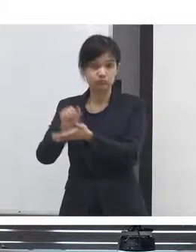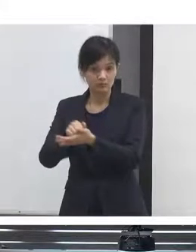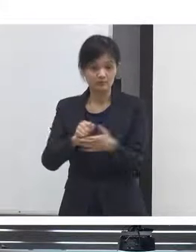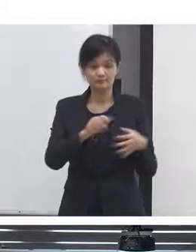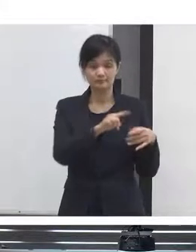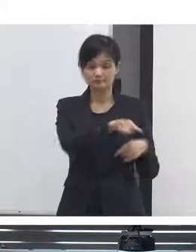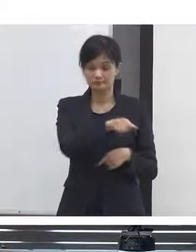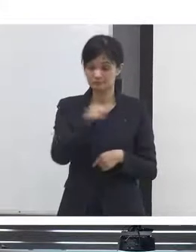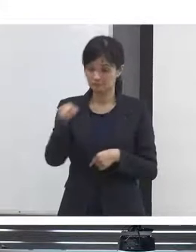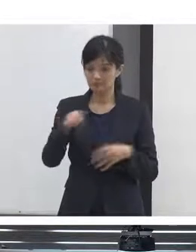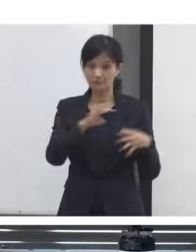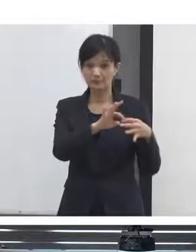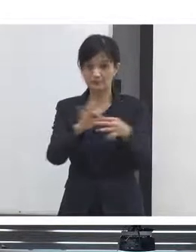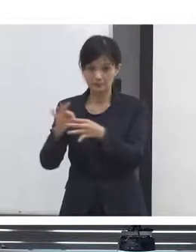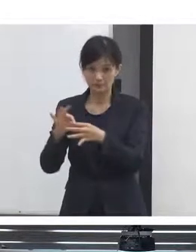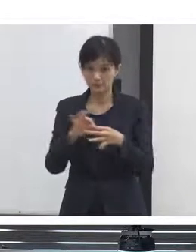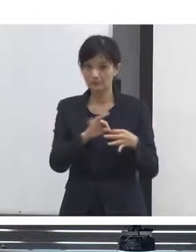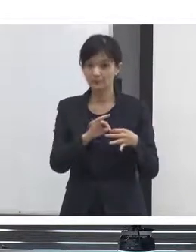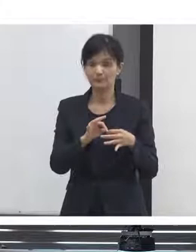当然也透过这个，